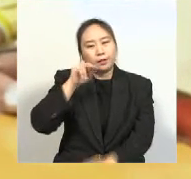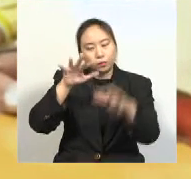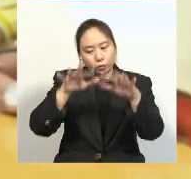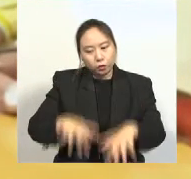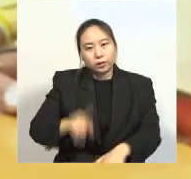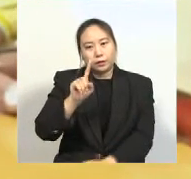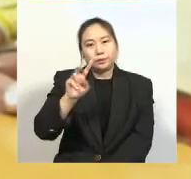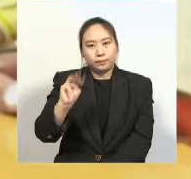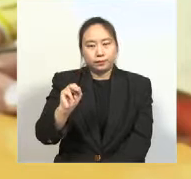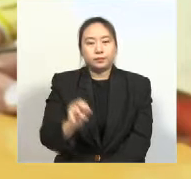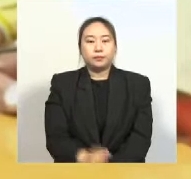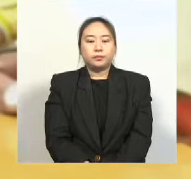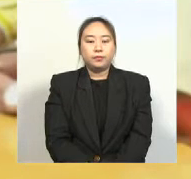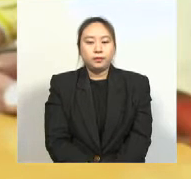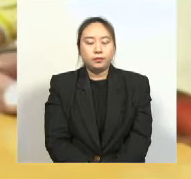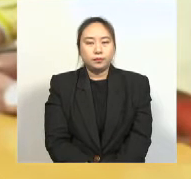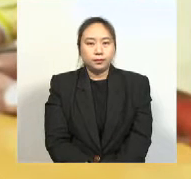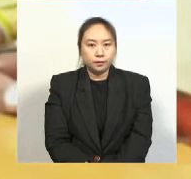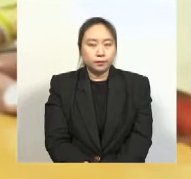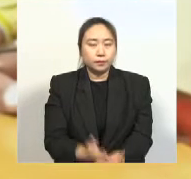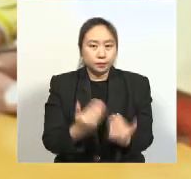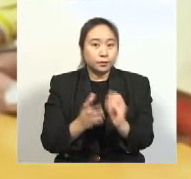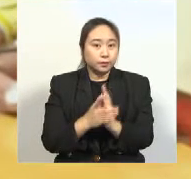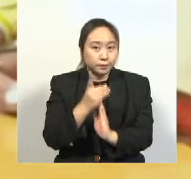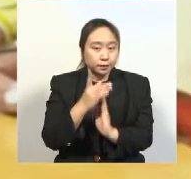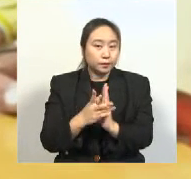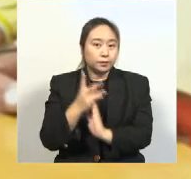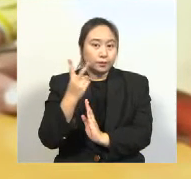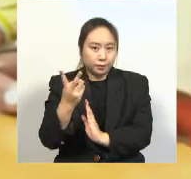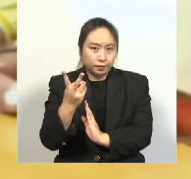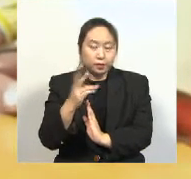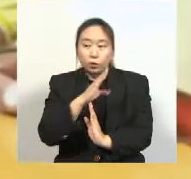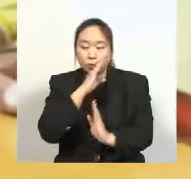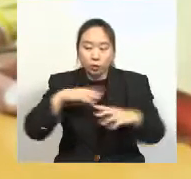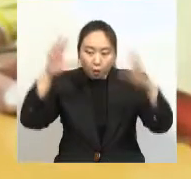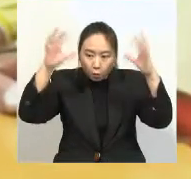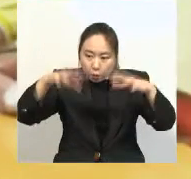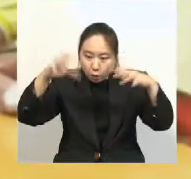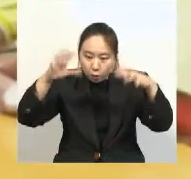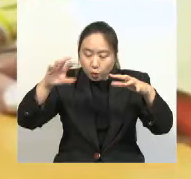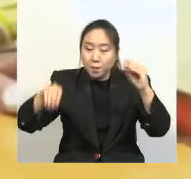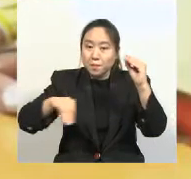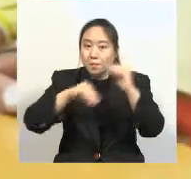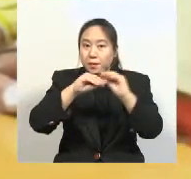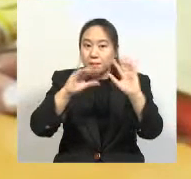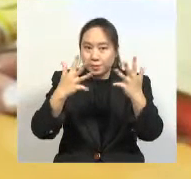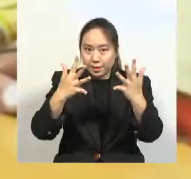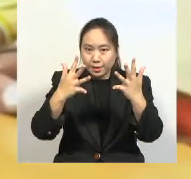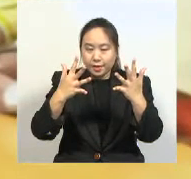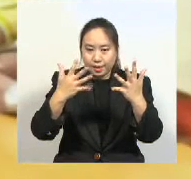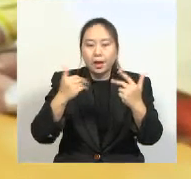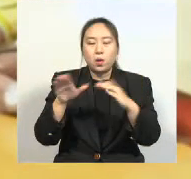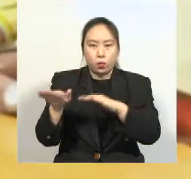นึงนะครับนั่นก็เท่ากับว่า2สัปดาห์เนี่ยนะไม่มีอะไรมาเติมมาแน่นอนก็คือว่าเราเริ่มจะเตรียมเรียกว่า